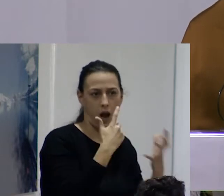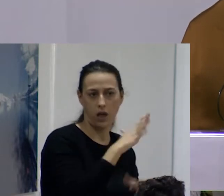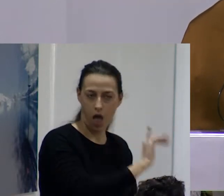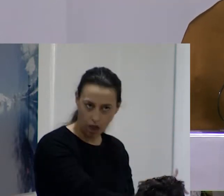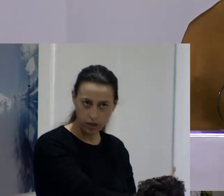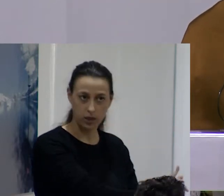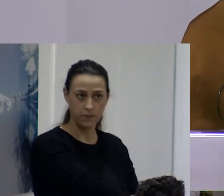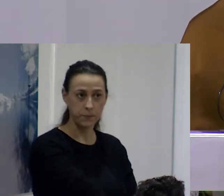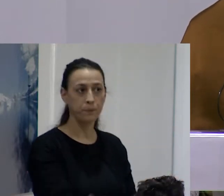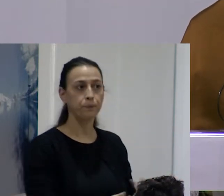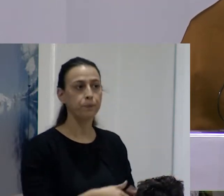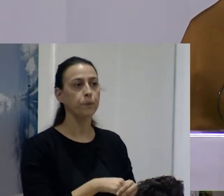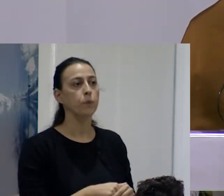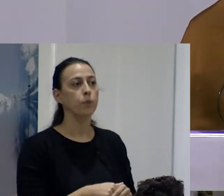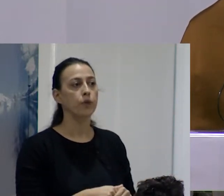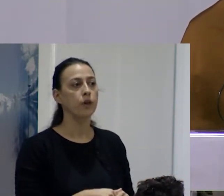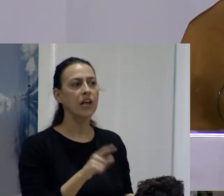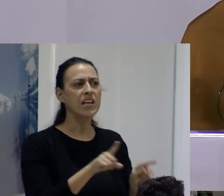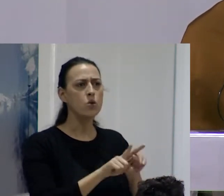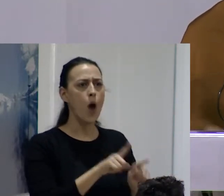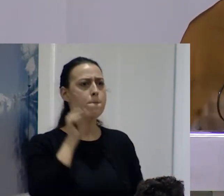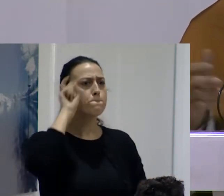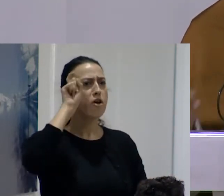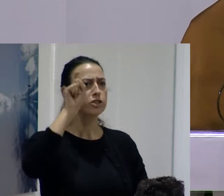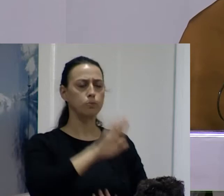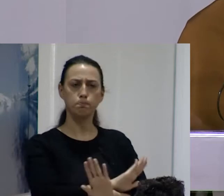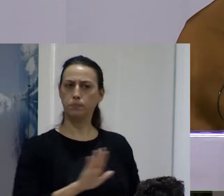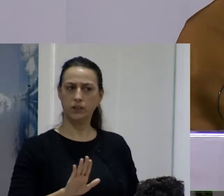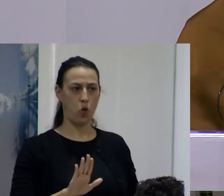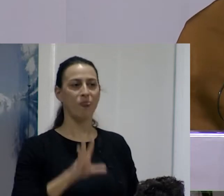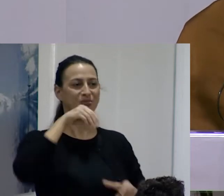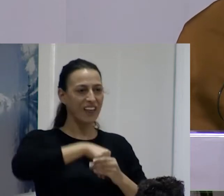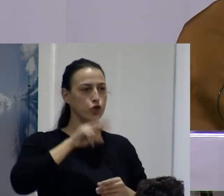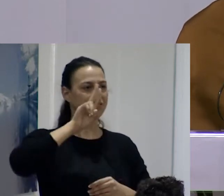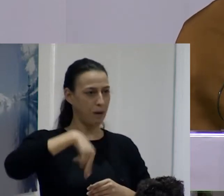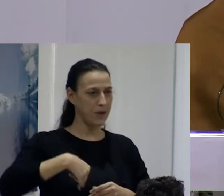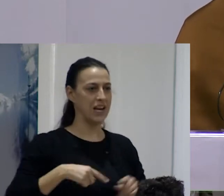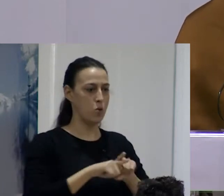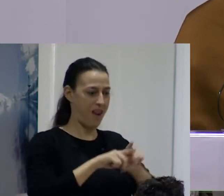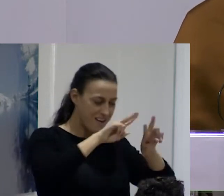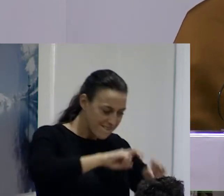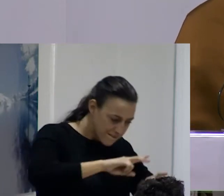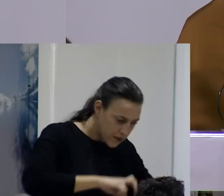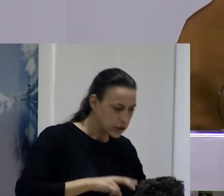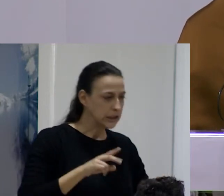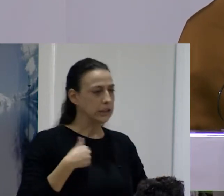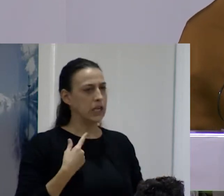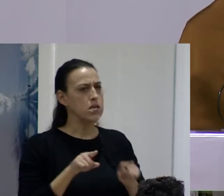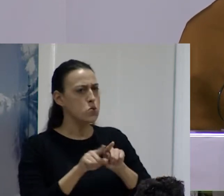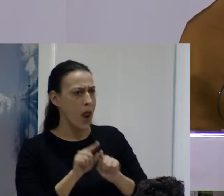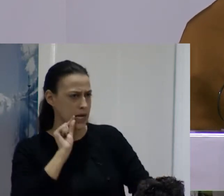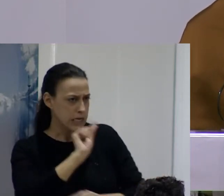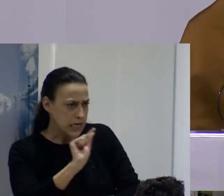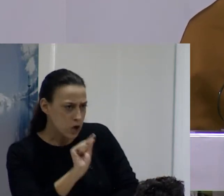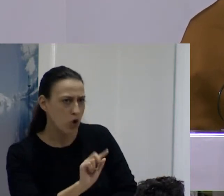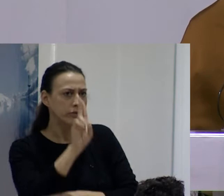el professor es reuneixen l'historiador amb la visió del temps tancat i el de llarga durada i el crític amb la